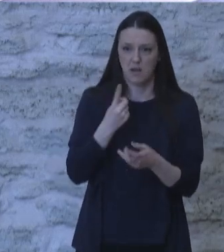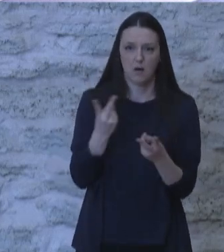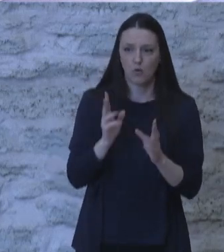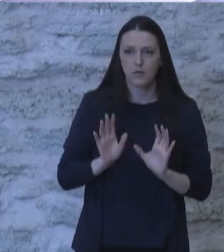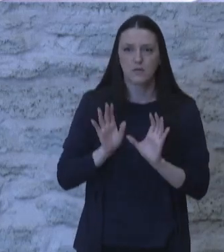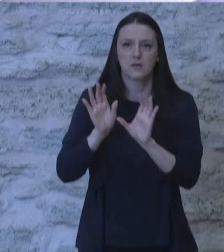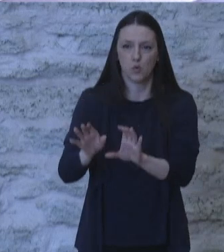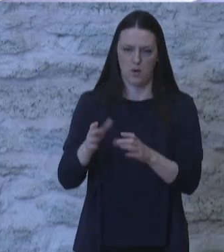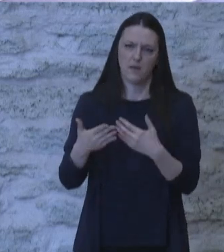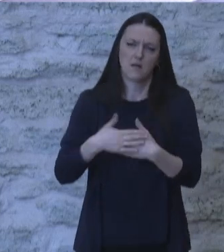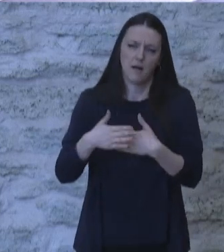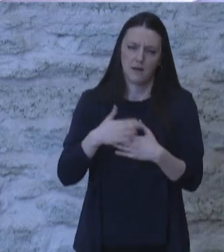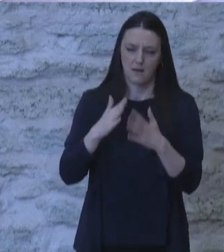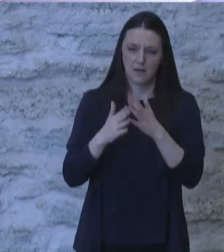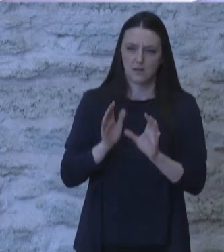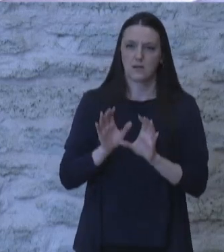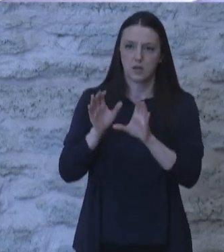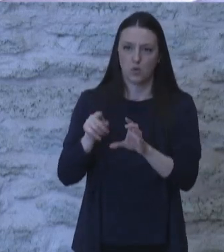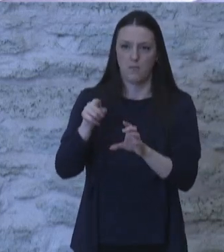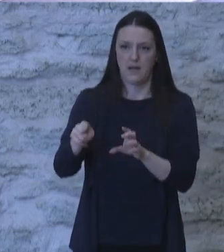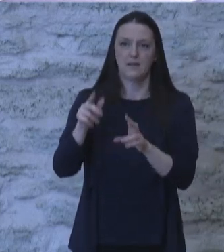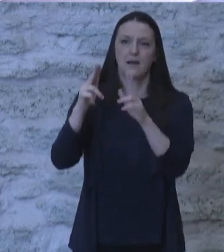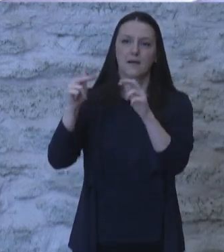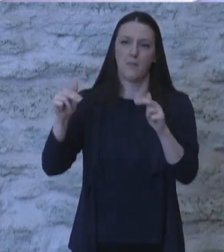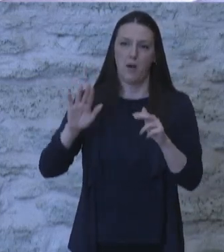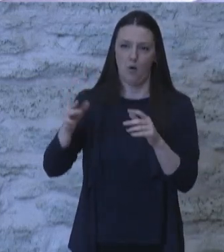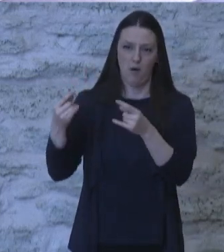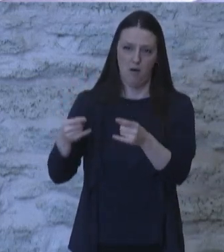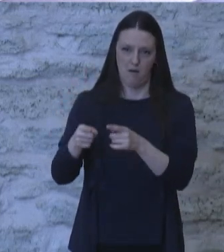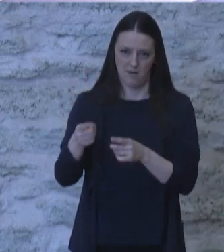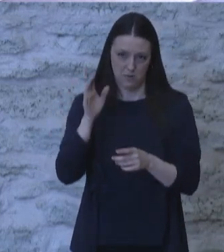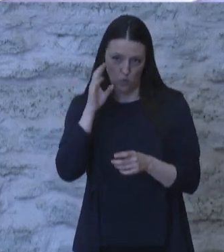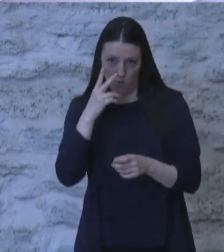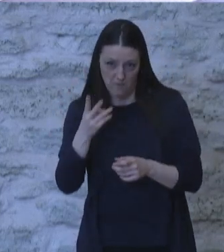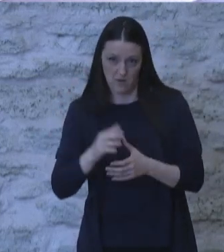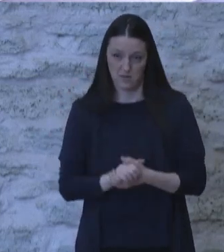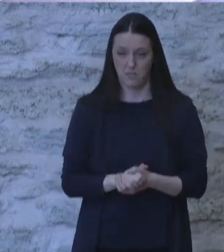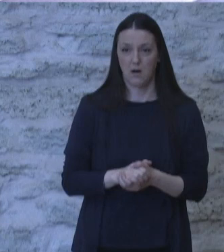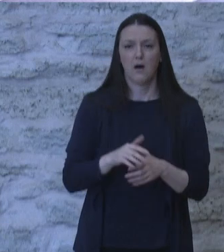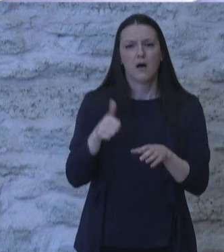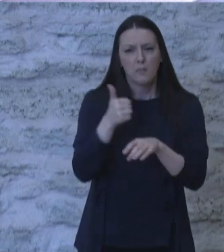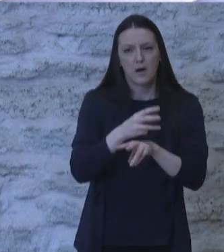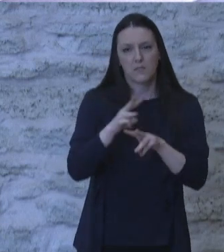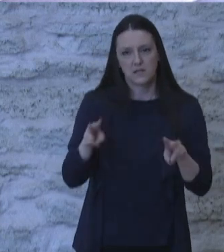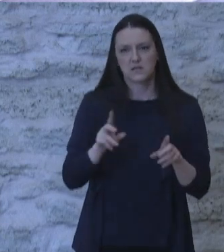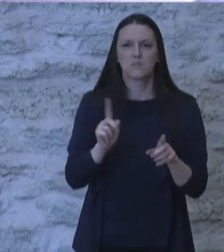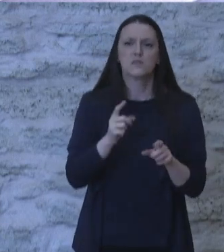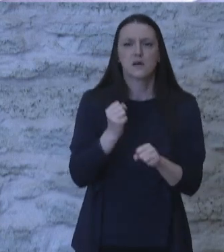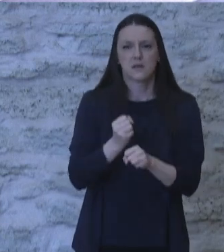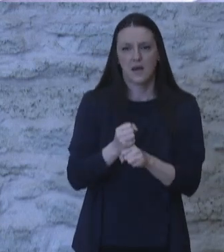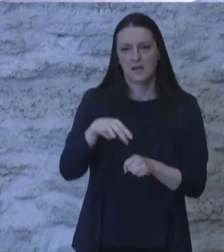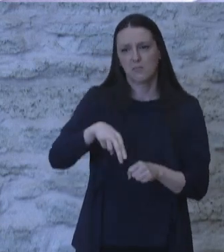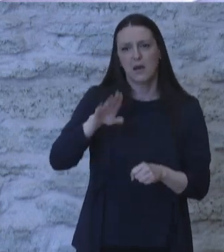kui või Tallinna Linn tõukab neid taaskord Kremli kanalisse. Kas sa võtad peaministrine ka midagi ette, et lõpetada BBK-kanalik